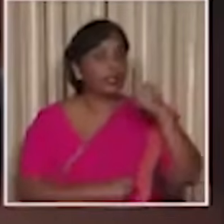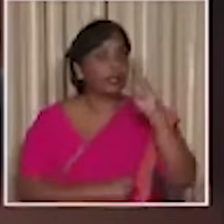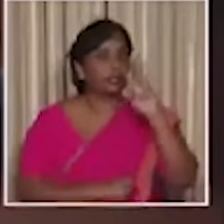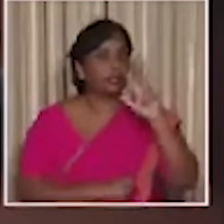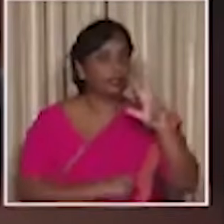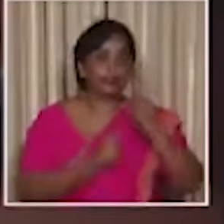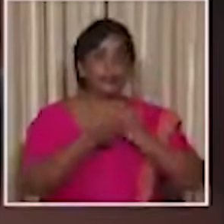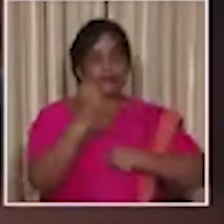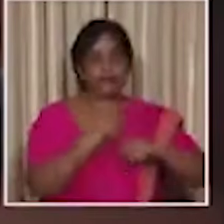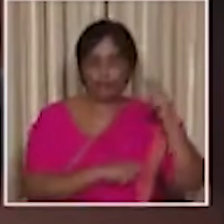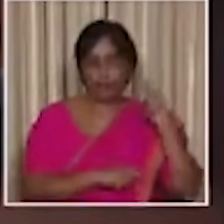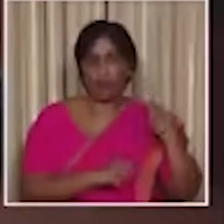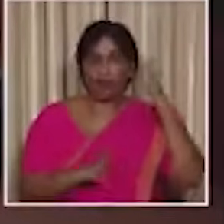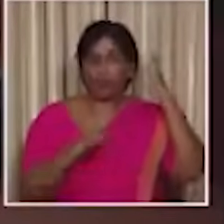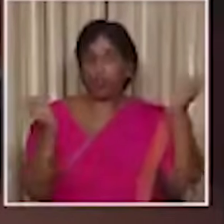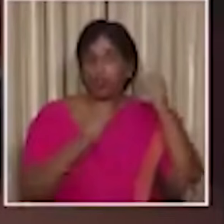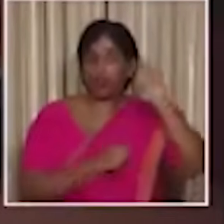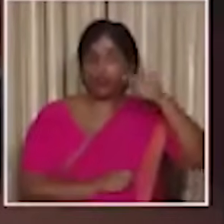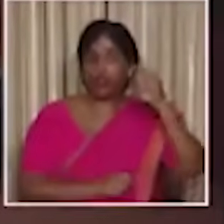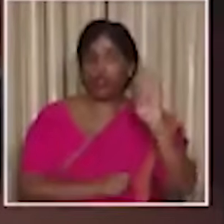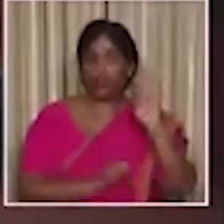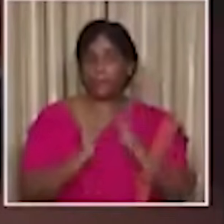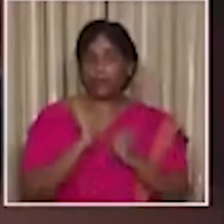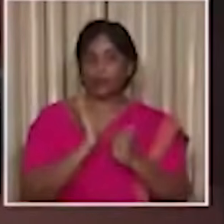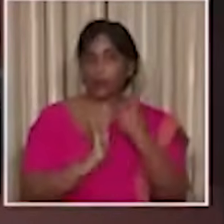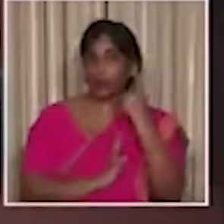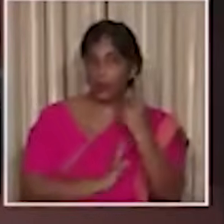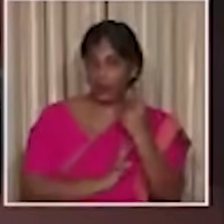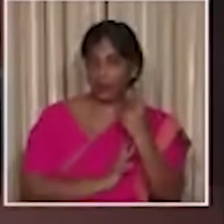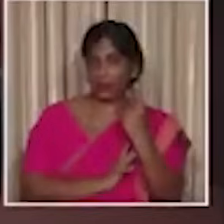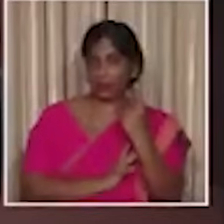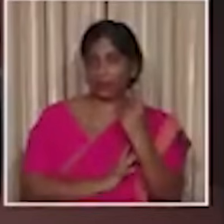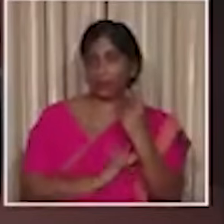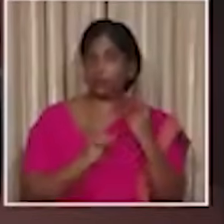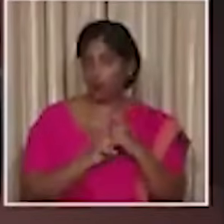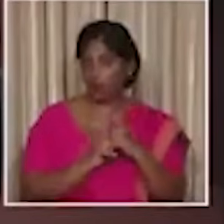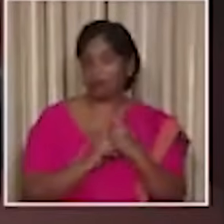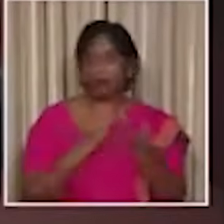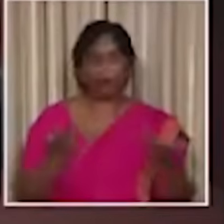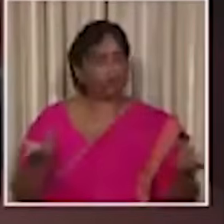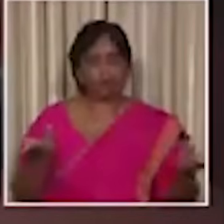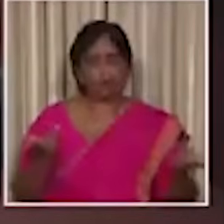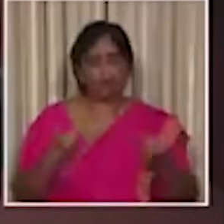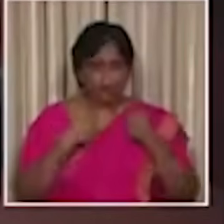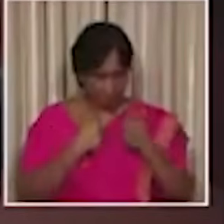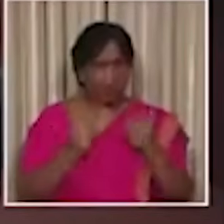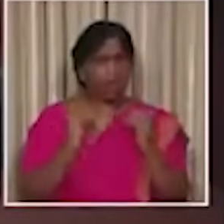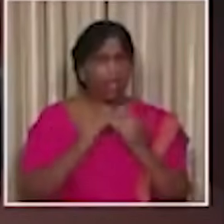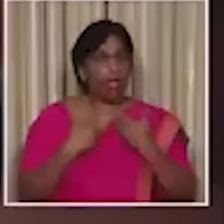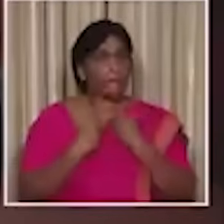kira. Hebat world market ke tunsi hatalia metric ton dekat dolar. Itu orang makan sedih ni. Mereka sahaja ni apa